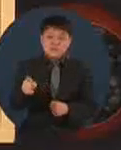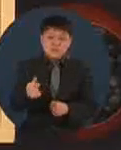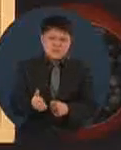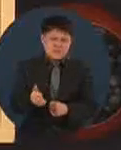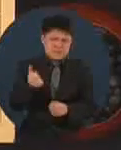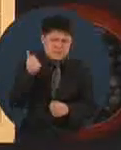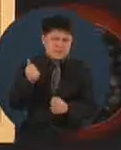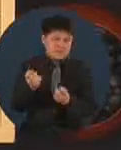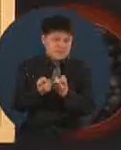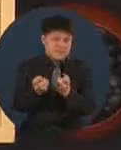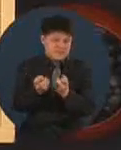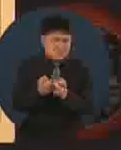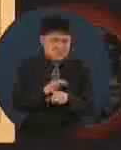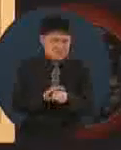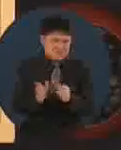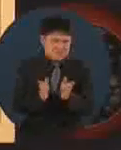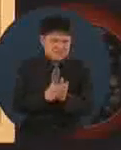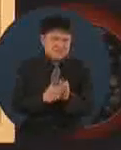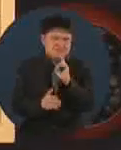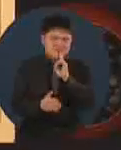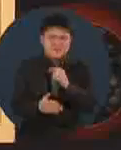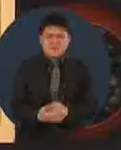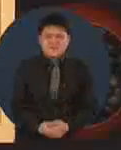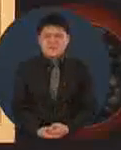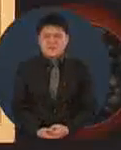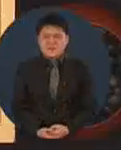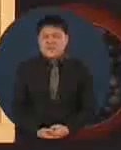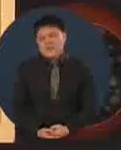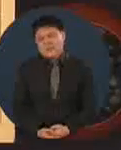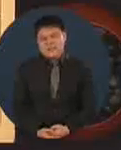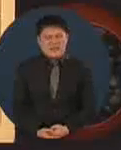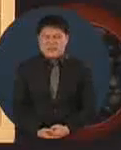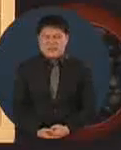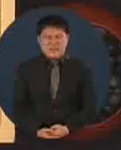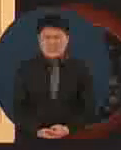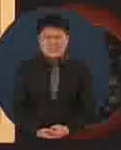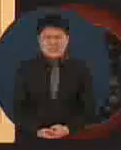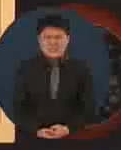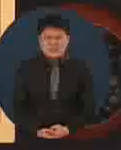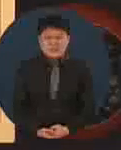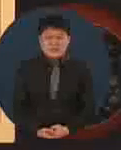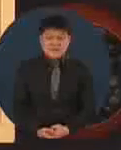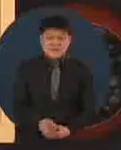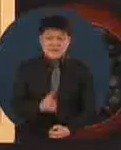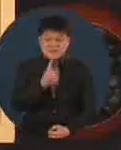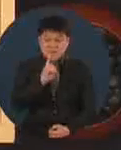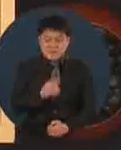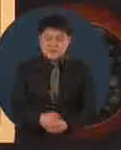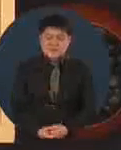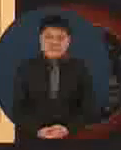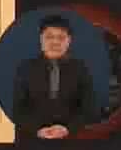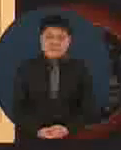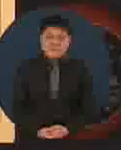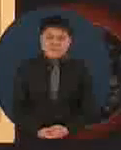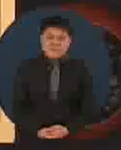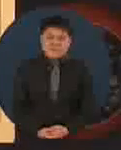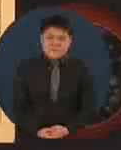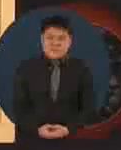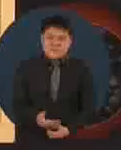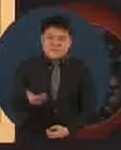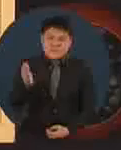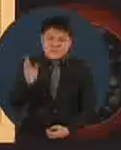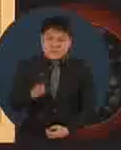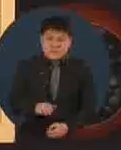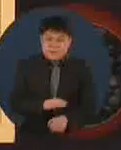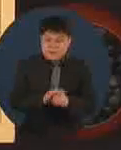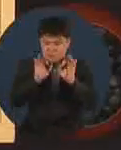일단은 통해했습니다. 네. 바둑은 역시 안 되는구나. 네. 그런 말이 있었는데요. 자, 하지만요.